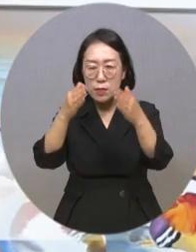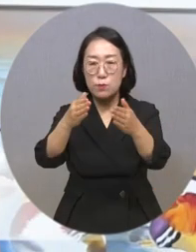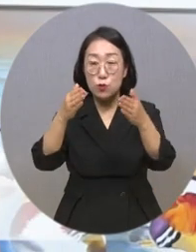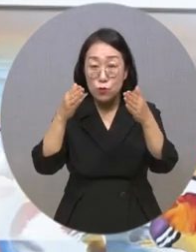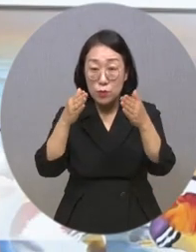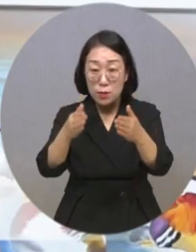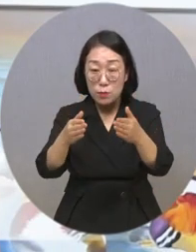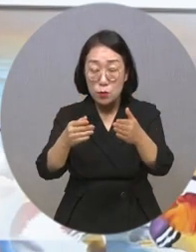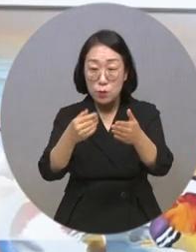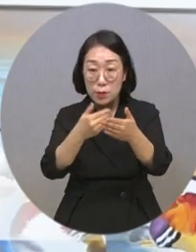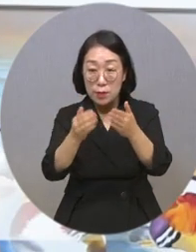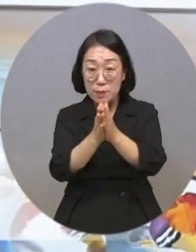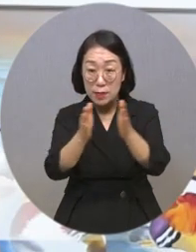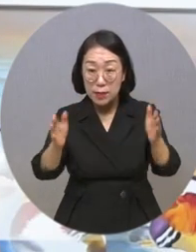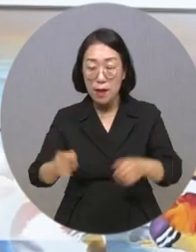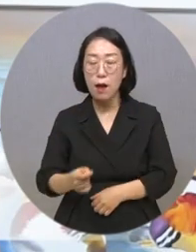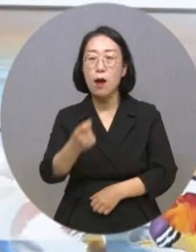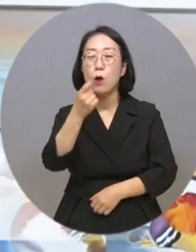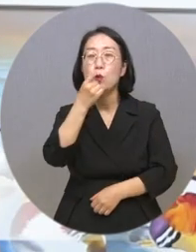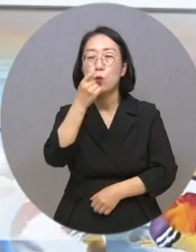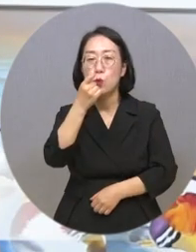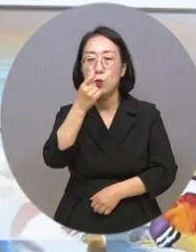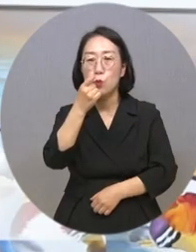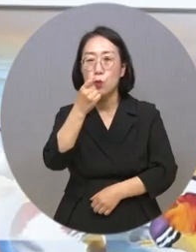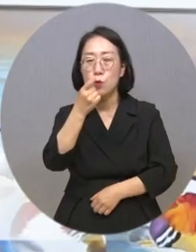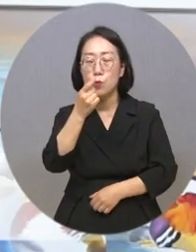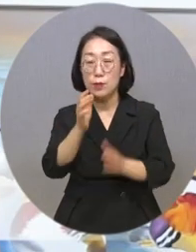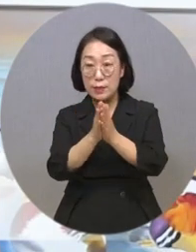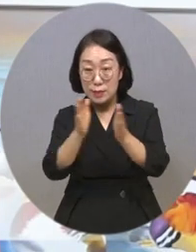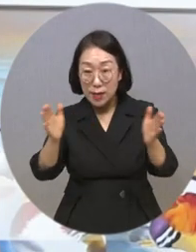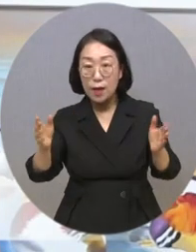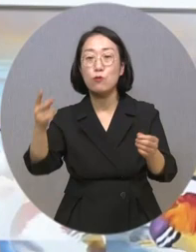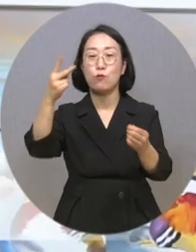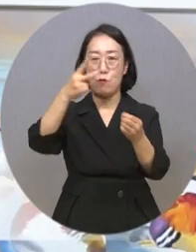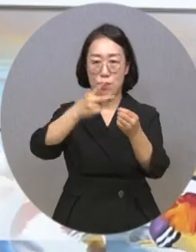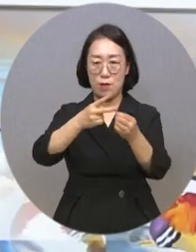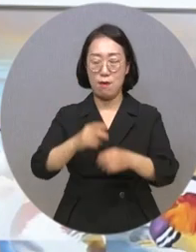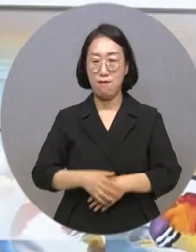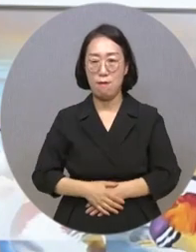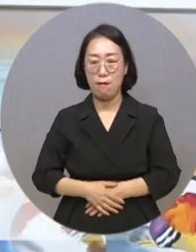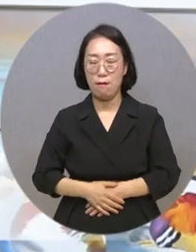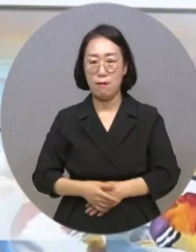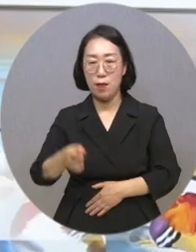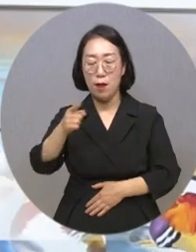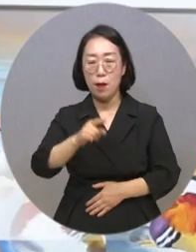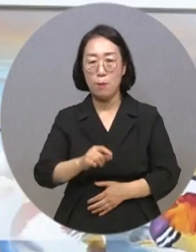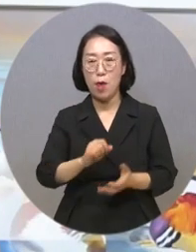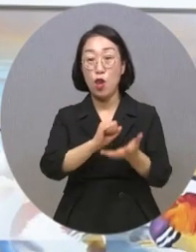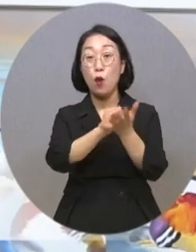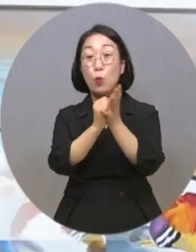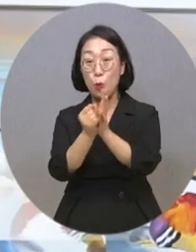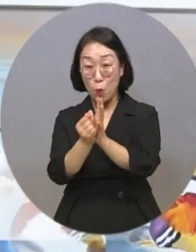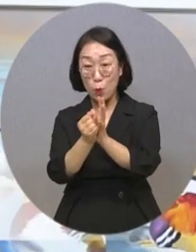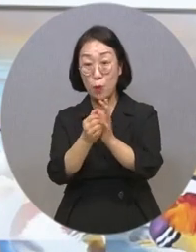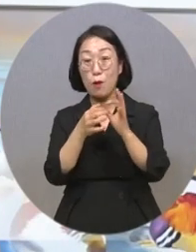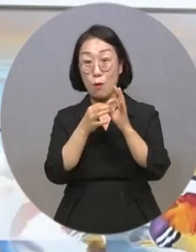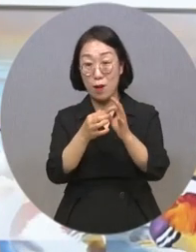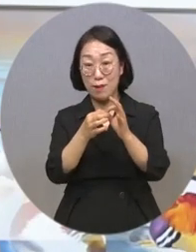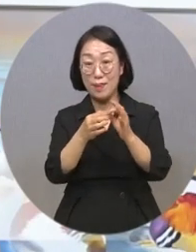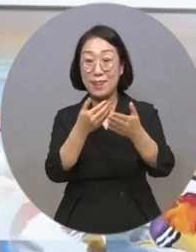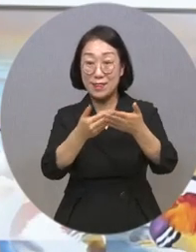교육원 다니면서 이제 정물화를 주로 많이 그렸고요. 연꽃 작업을 주로 하게